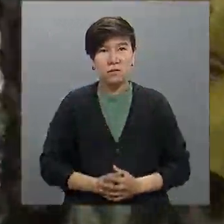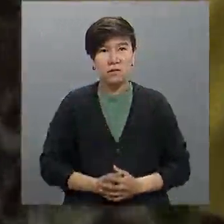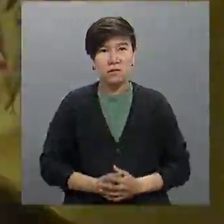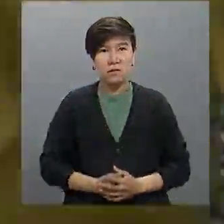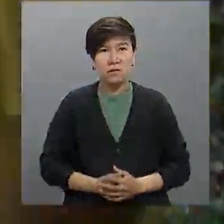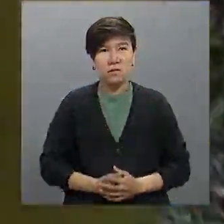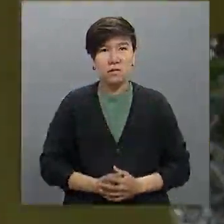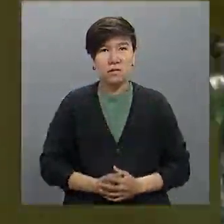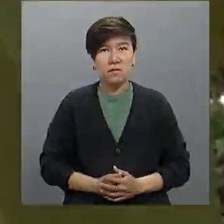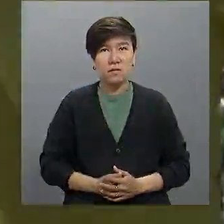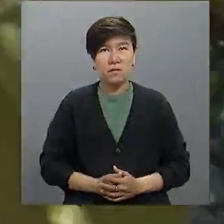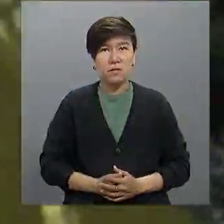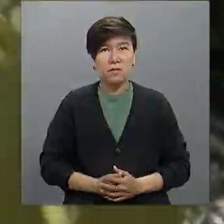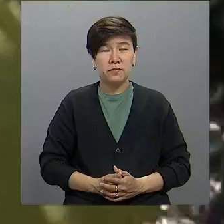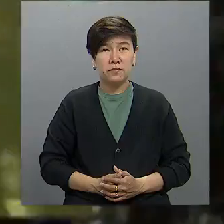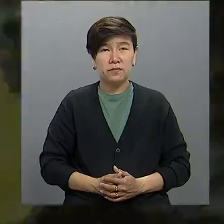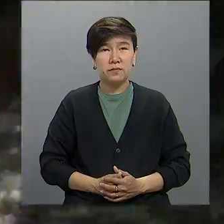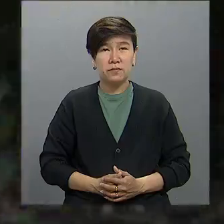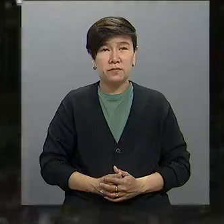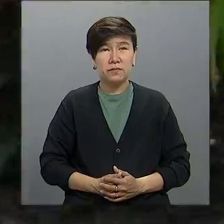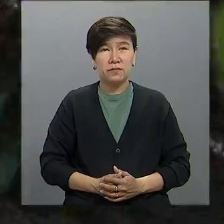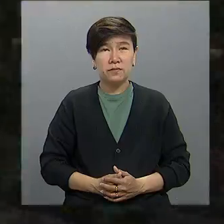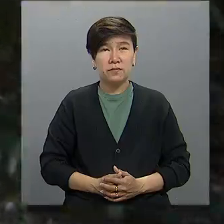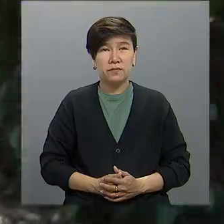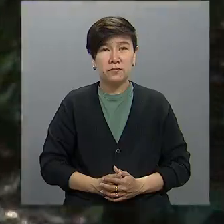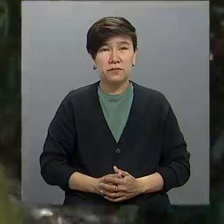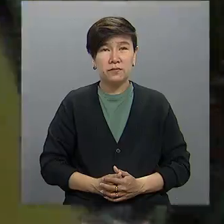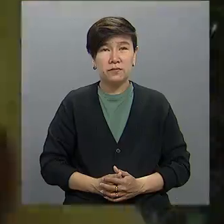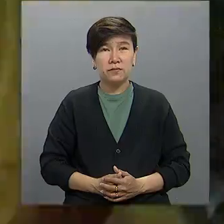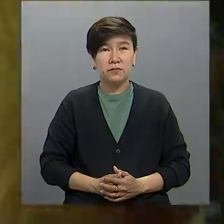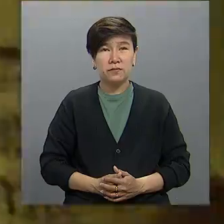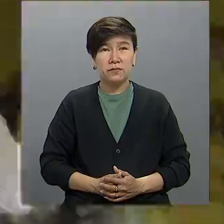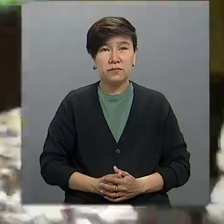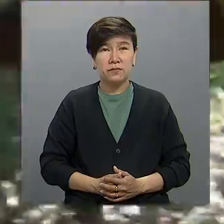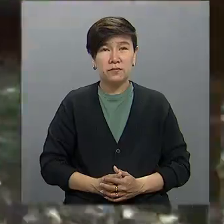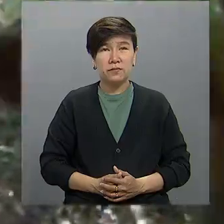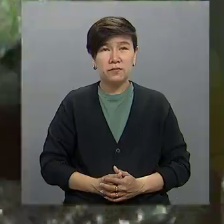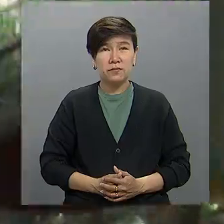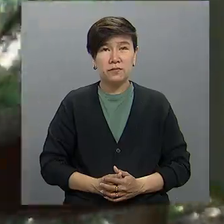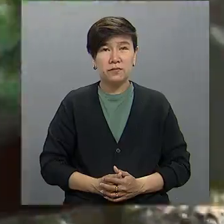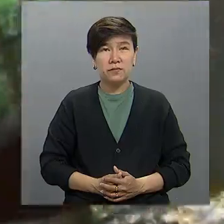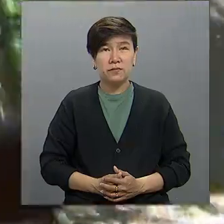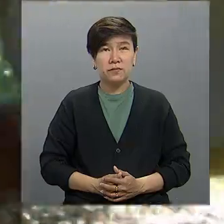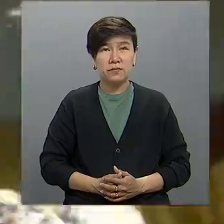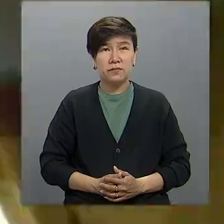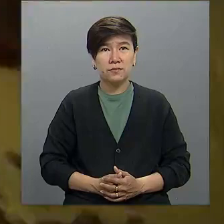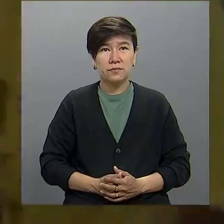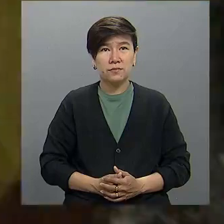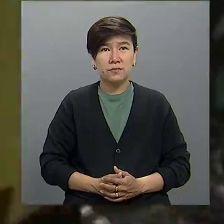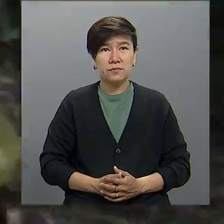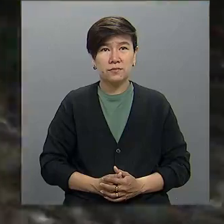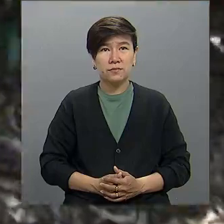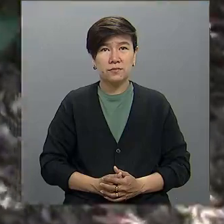เดี๋ยวเอาเดี๋ยวคิดไม้ไว้ดูไว้นู่นไม้ตาในหาย